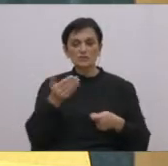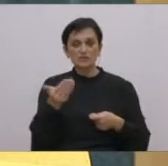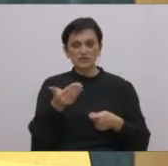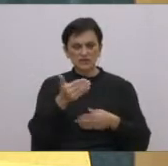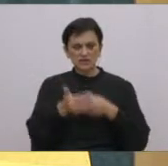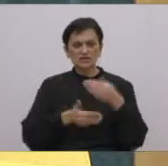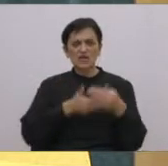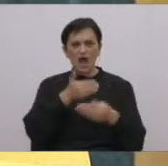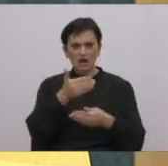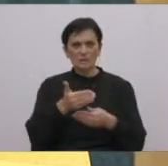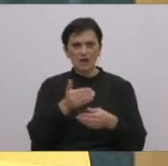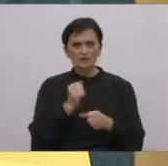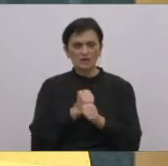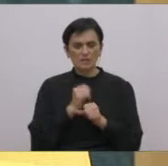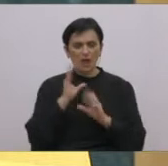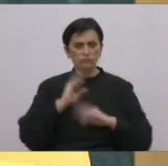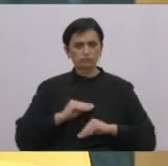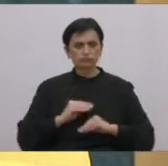წარმატებით გაართვეს თავი.